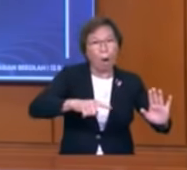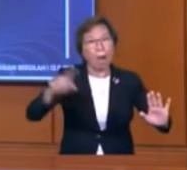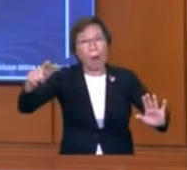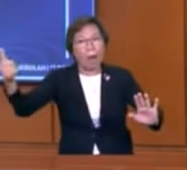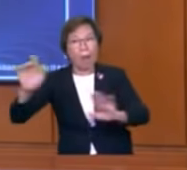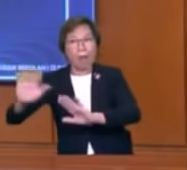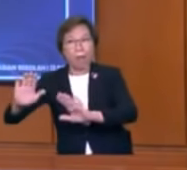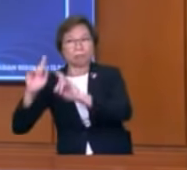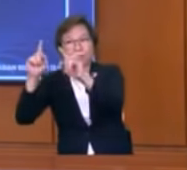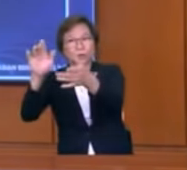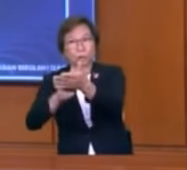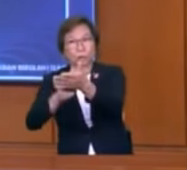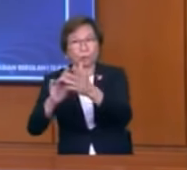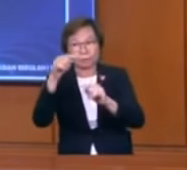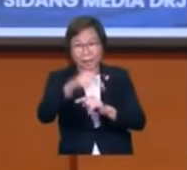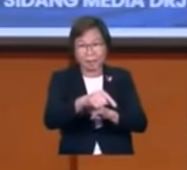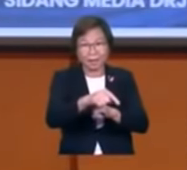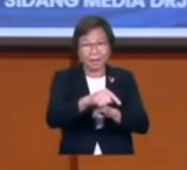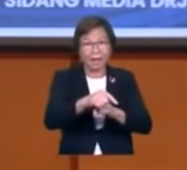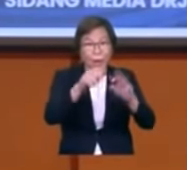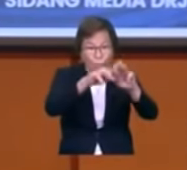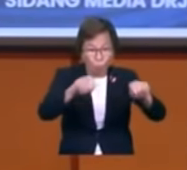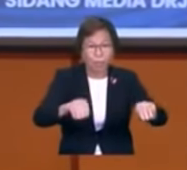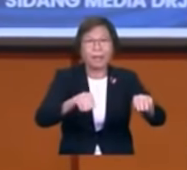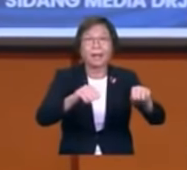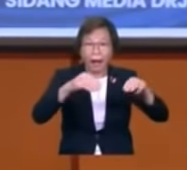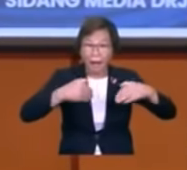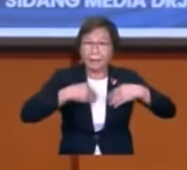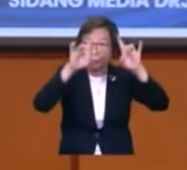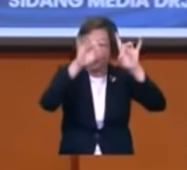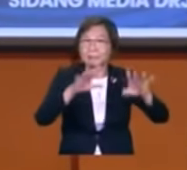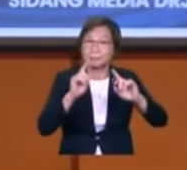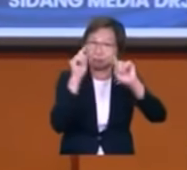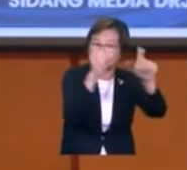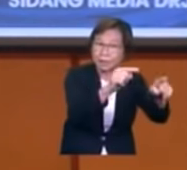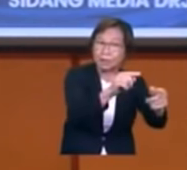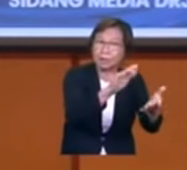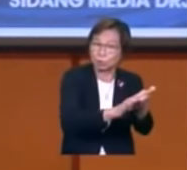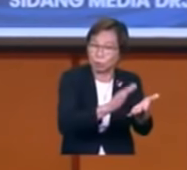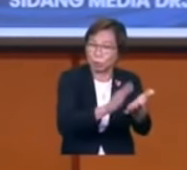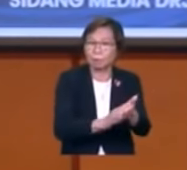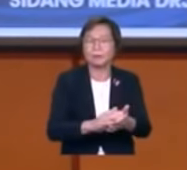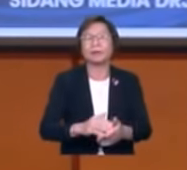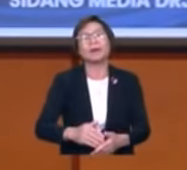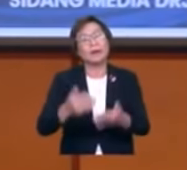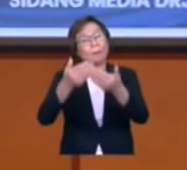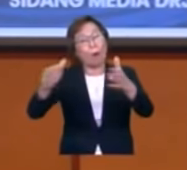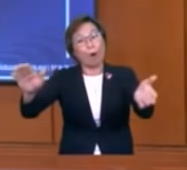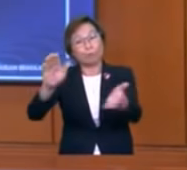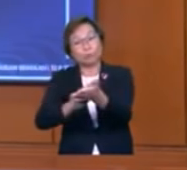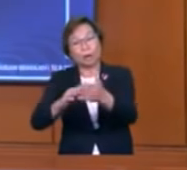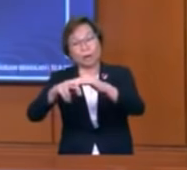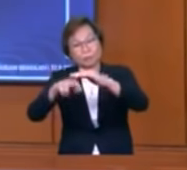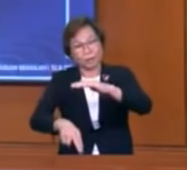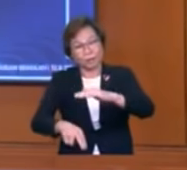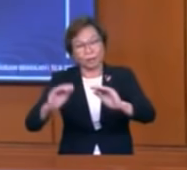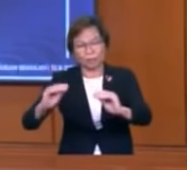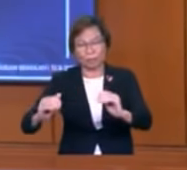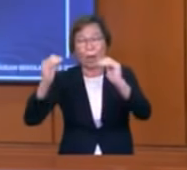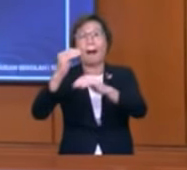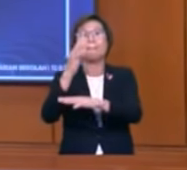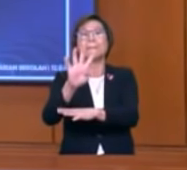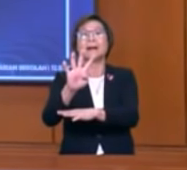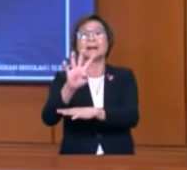oleh tangki lebih jelas seterusnya pembukaan sekolah rendah dalam